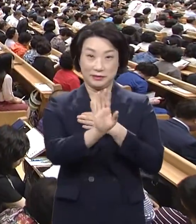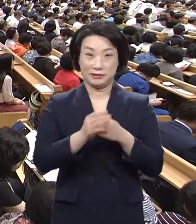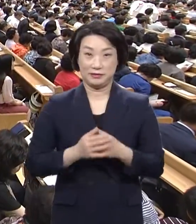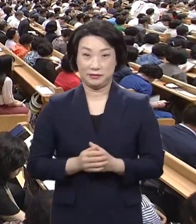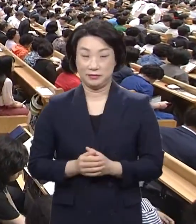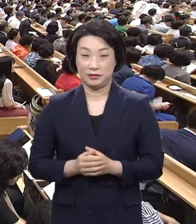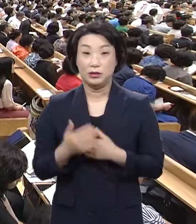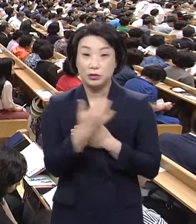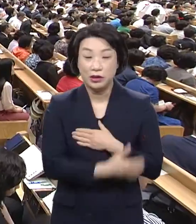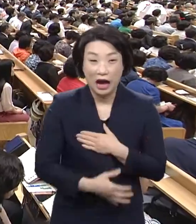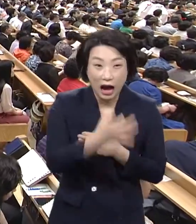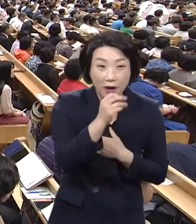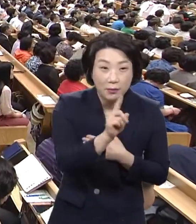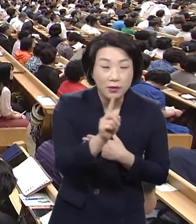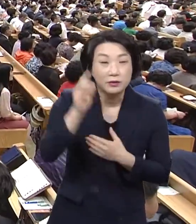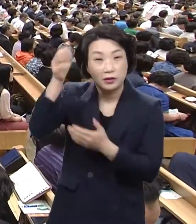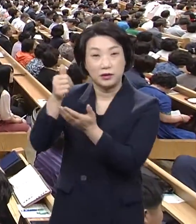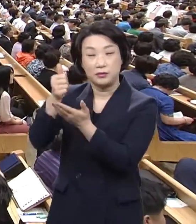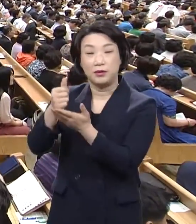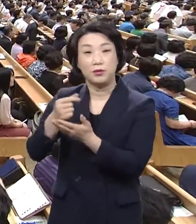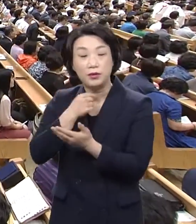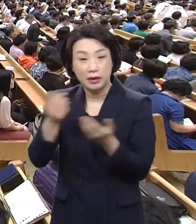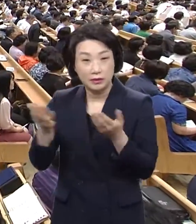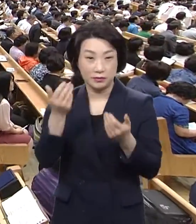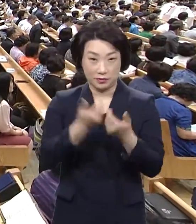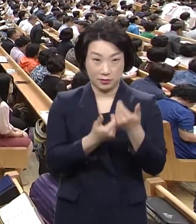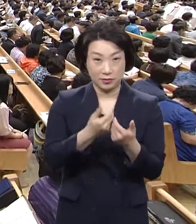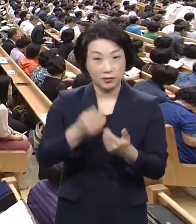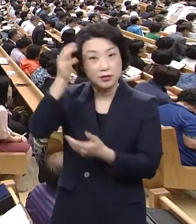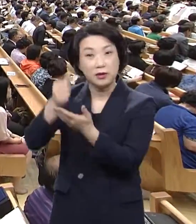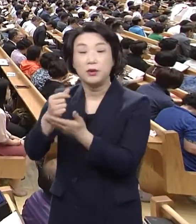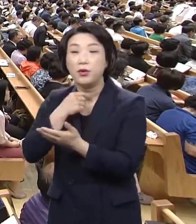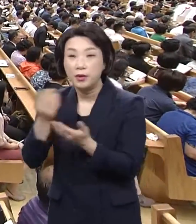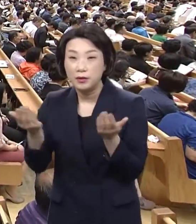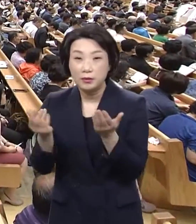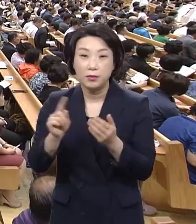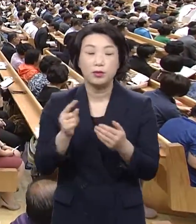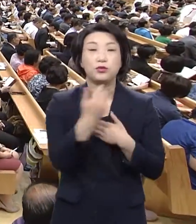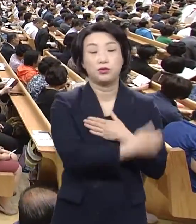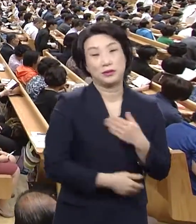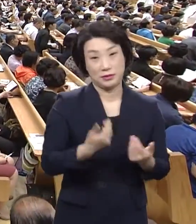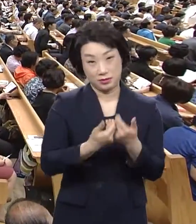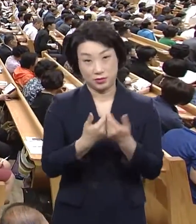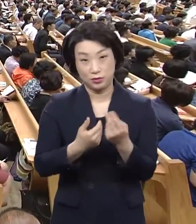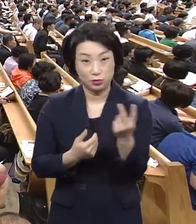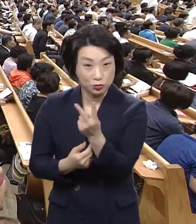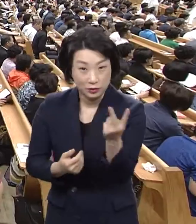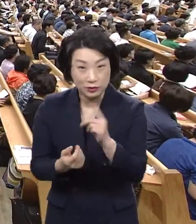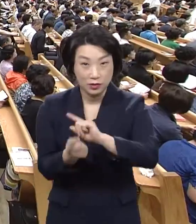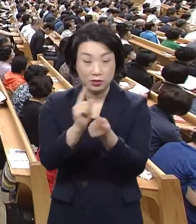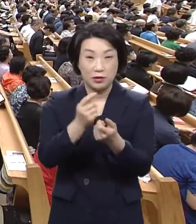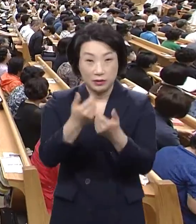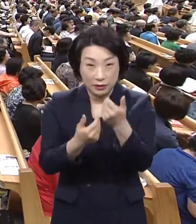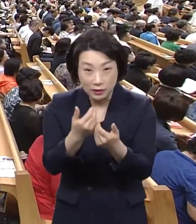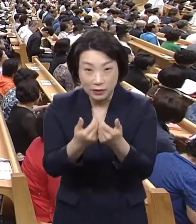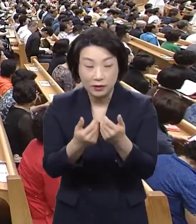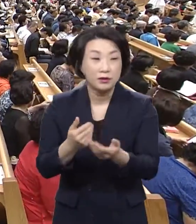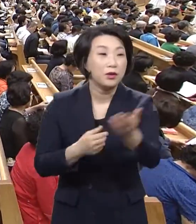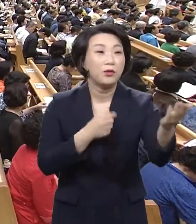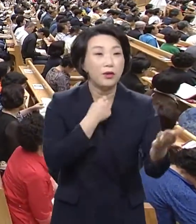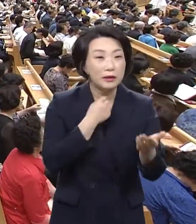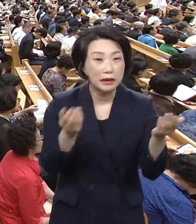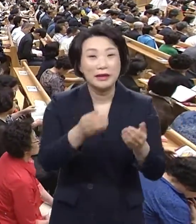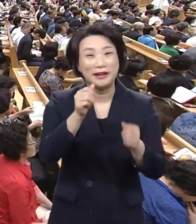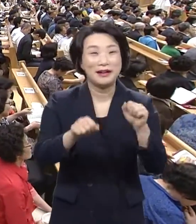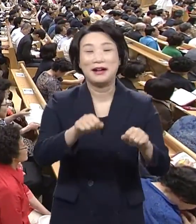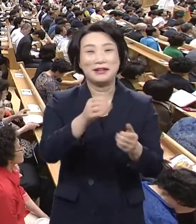아니하리라. 육체의 소욕은 성령을 거스리고 성령의 소욕은 육체를 거스리나니 이 둘이 서로 대적하므로 너희의 원하는